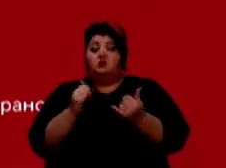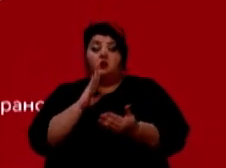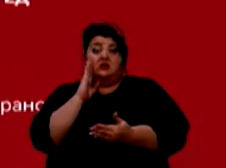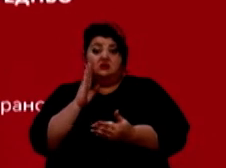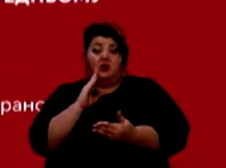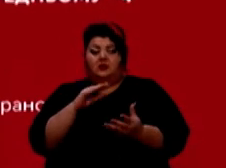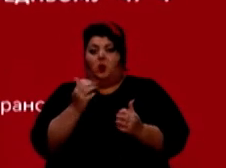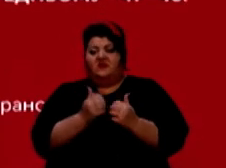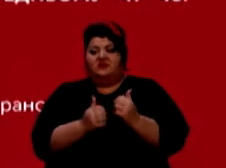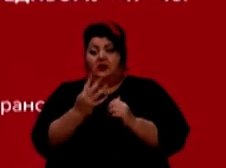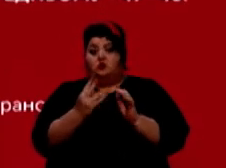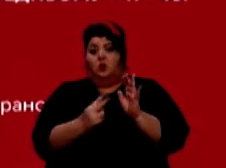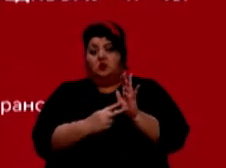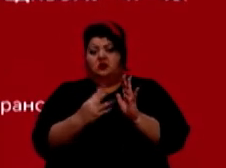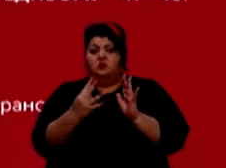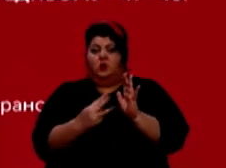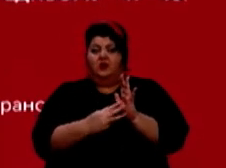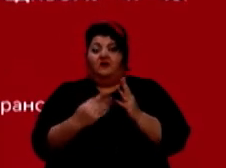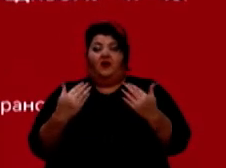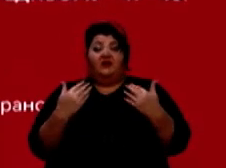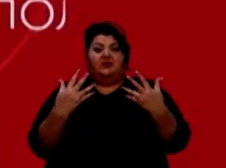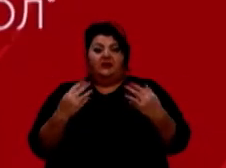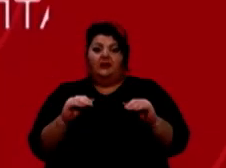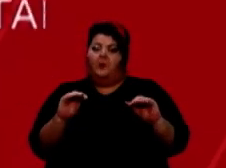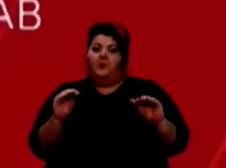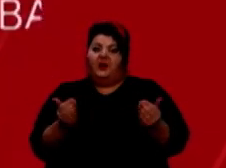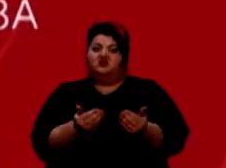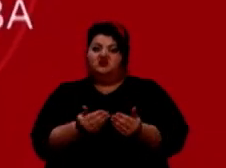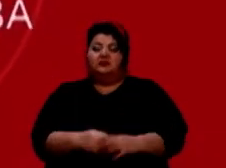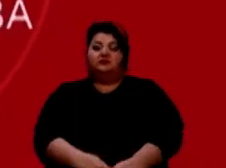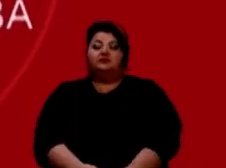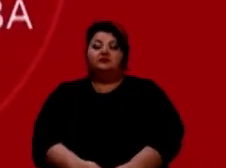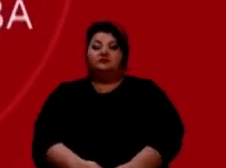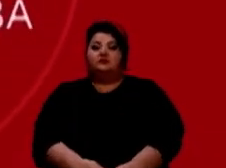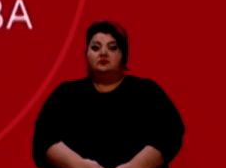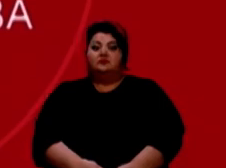У середньому 47-48. У вихідні дні менше.